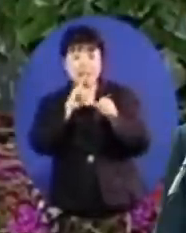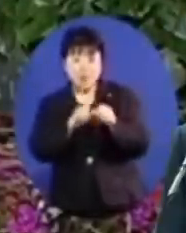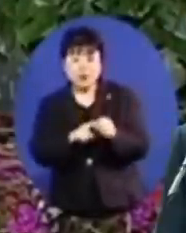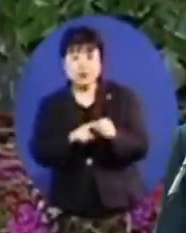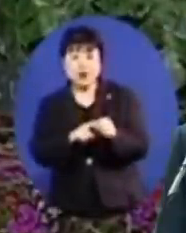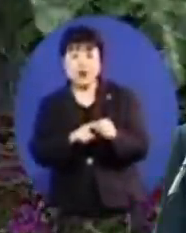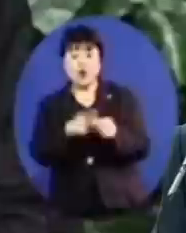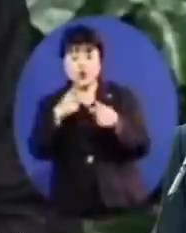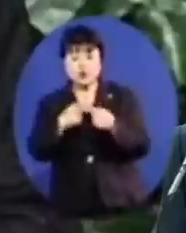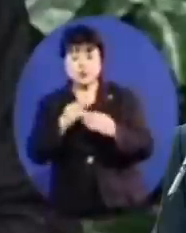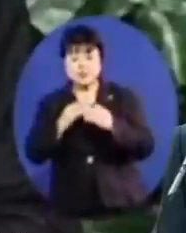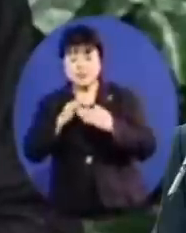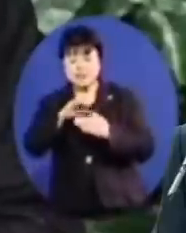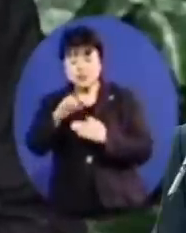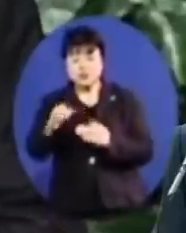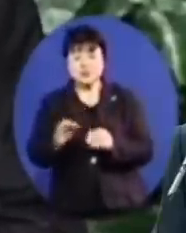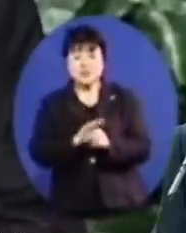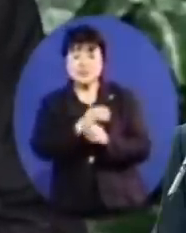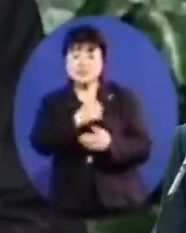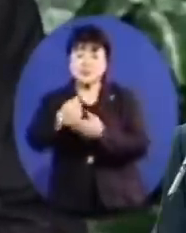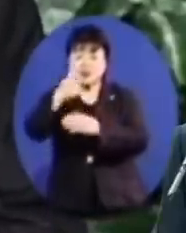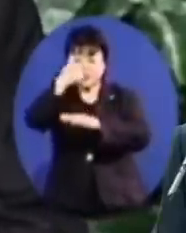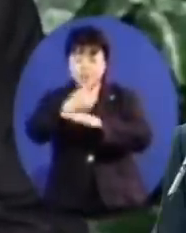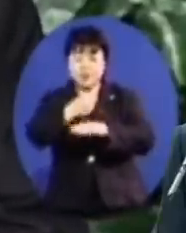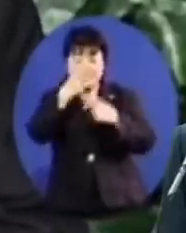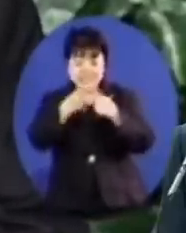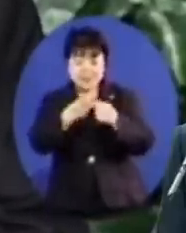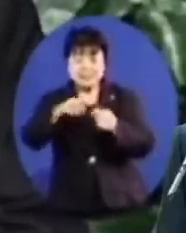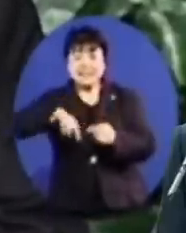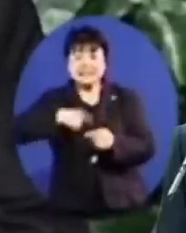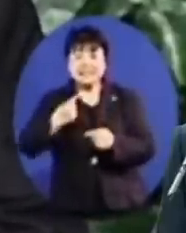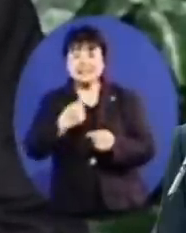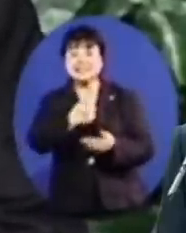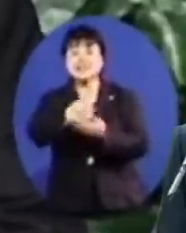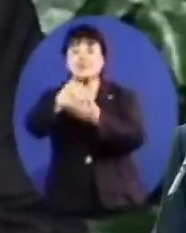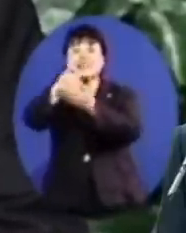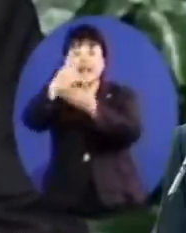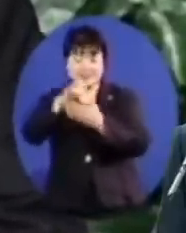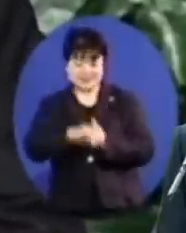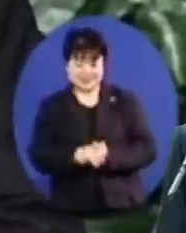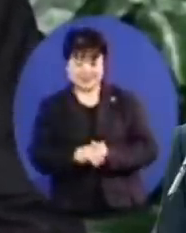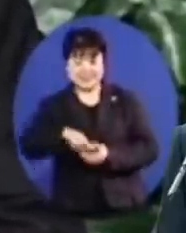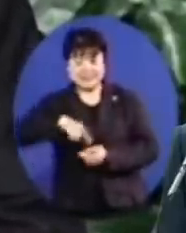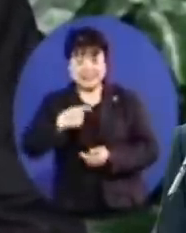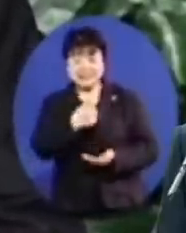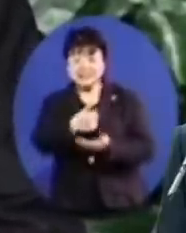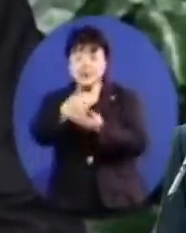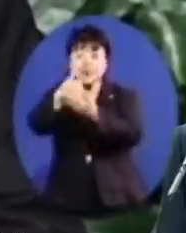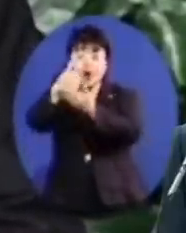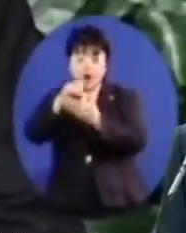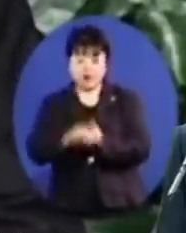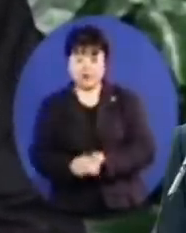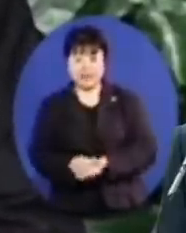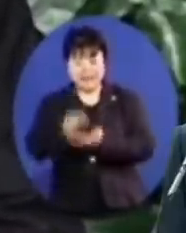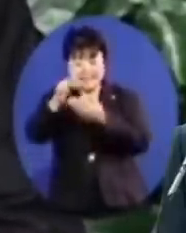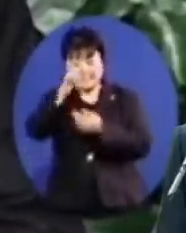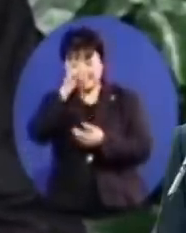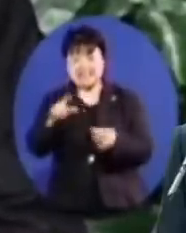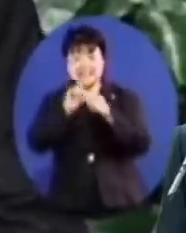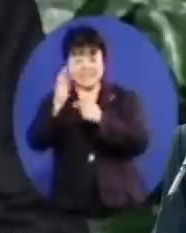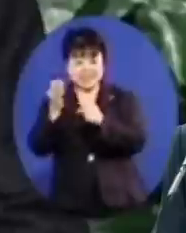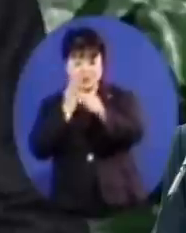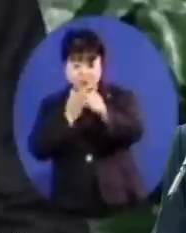다음에는 이웃을 섬기고 셋째는 자신을 섬기면서 살아야 되는 것입니다. 자신을 섬겨서 가치 있게 살아야 되는